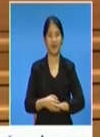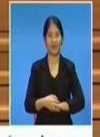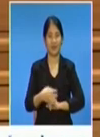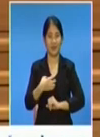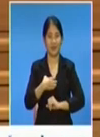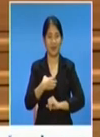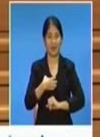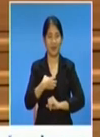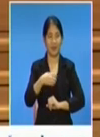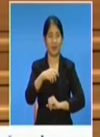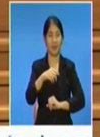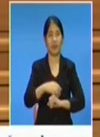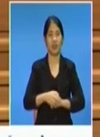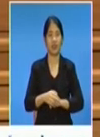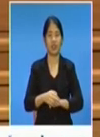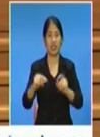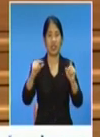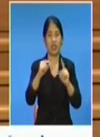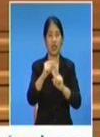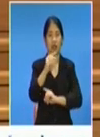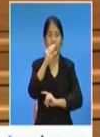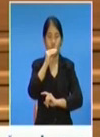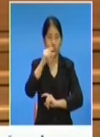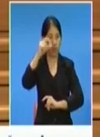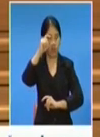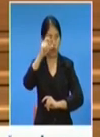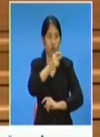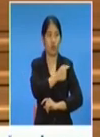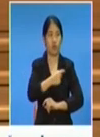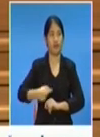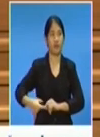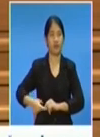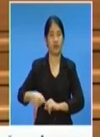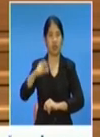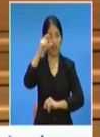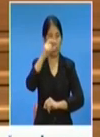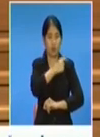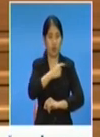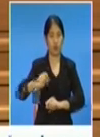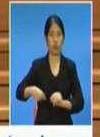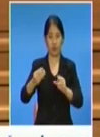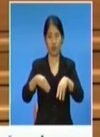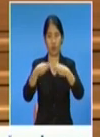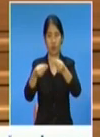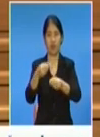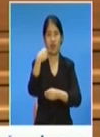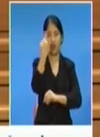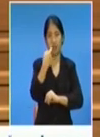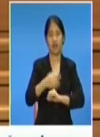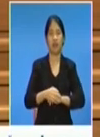ชบัญญัติของพระราชดำรัสของพระบาทสมเด็จพระเจ้าอยู่หัวที่ได้ทรงพระราชทานให้กับผู้ว่าการ